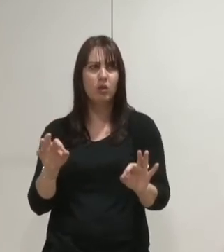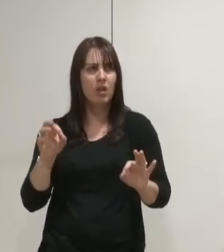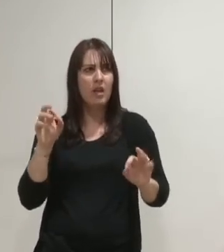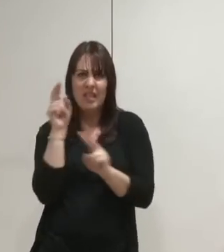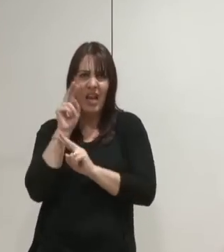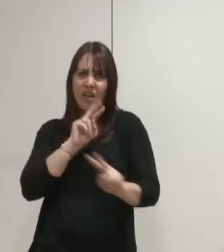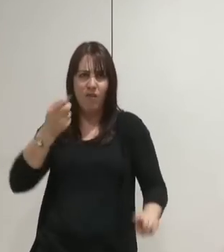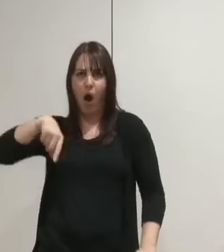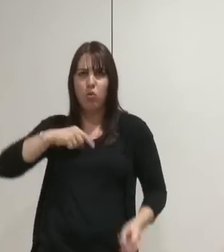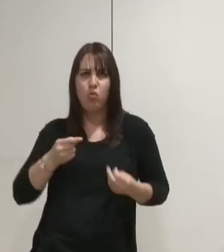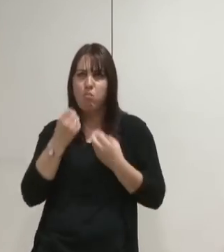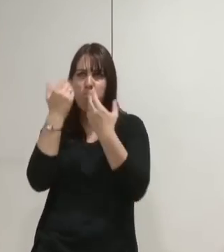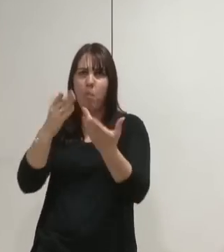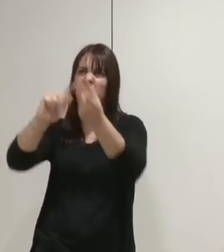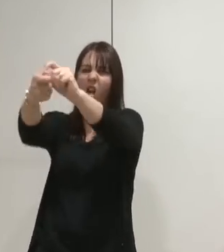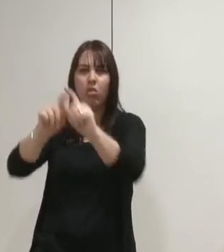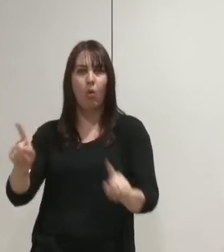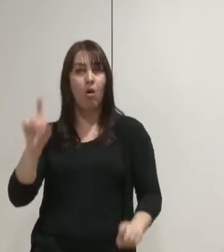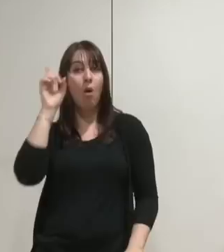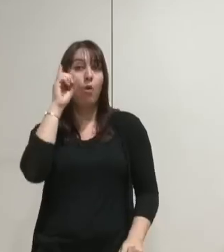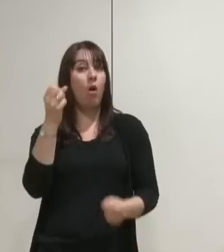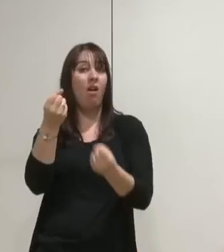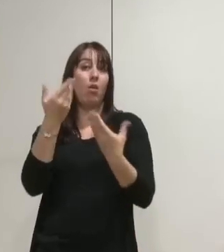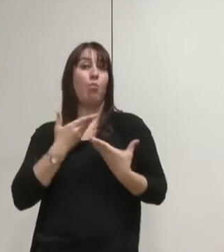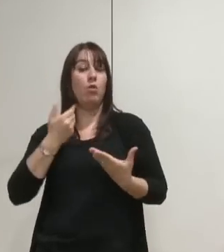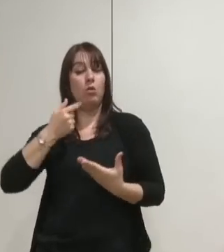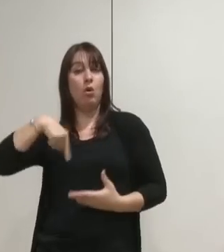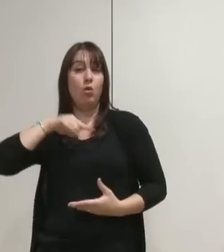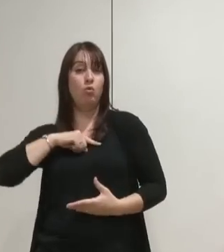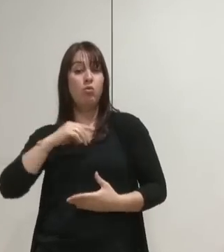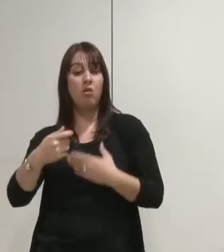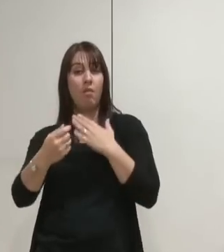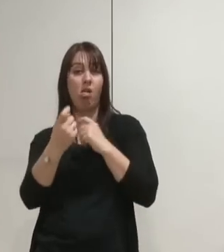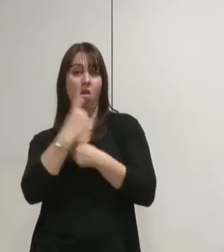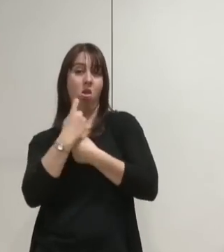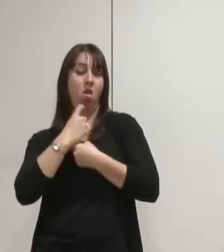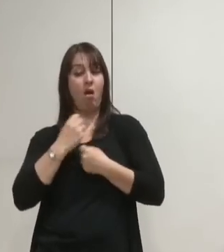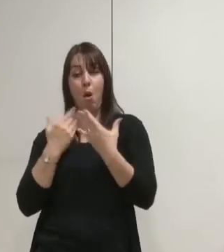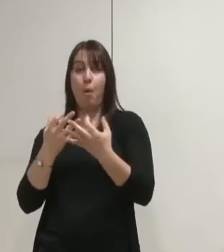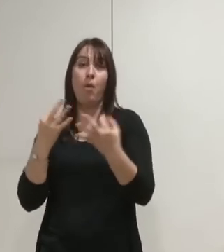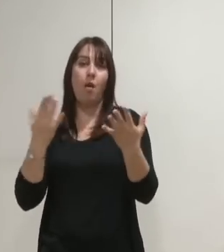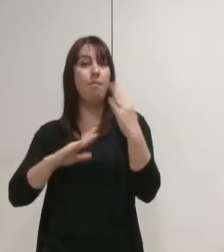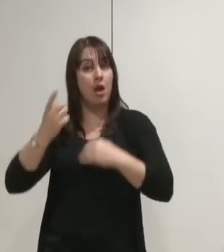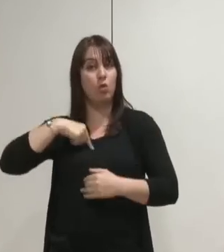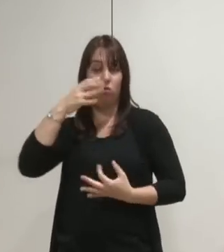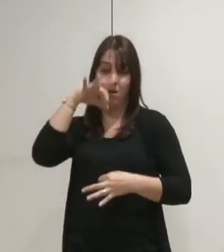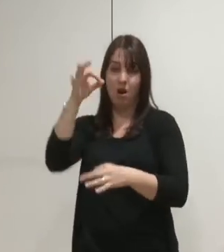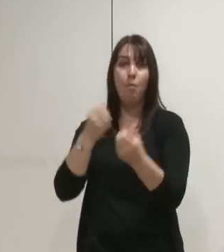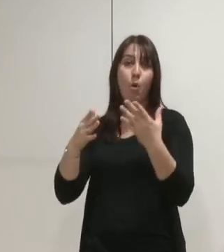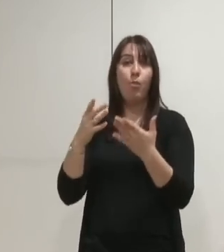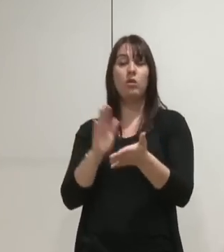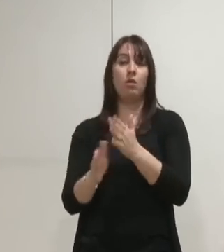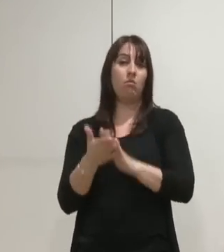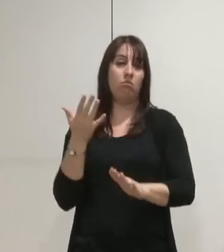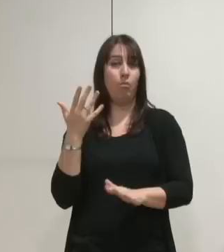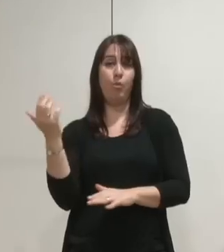le sens de ce que nous proposons puisqu'il paraît que nous ne proposons rien mais nous avons quand même fait une proposition qui sera sans doute balayée d'un revers